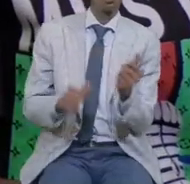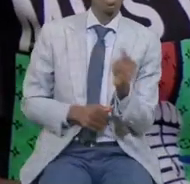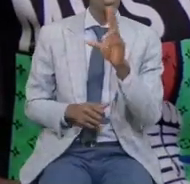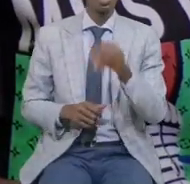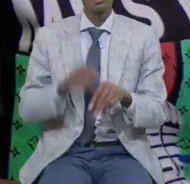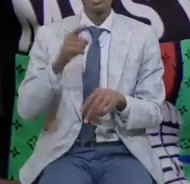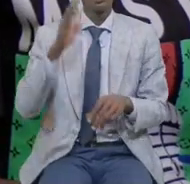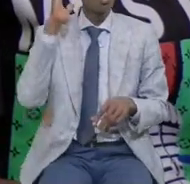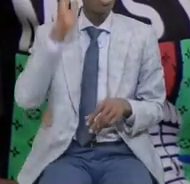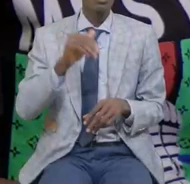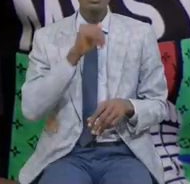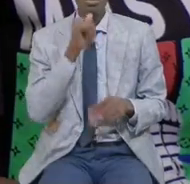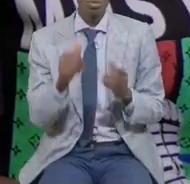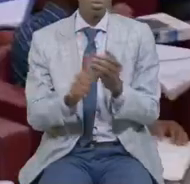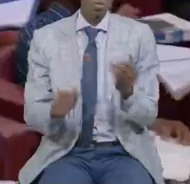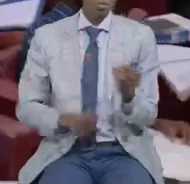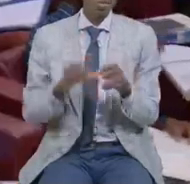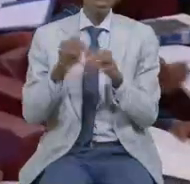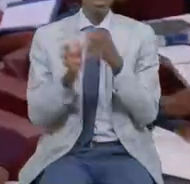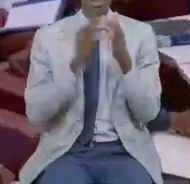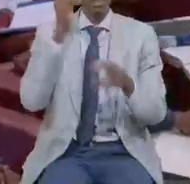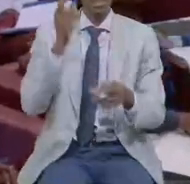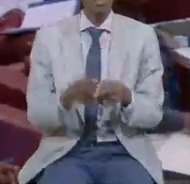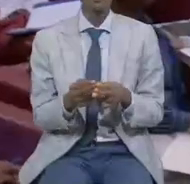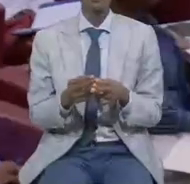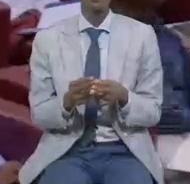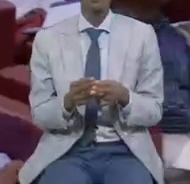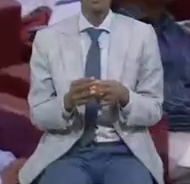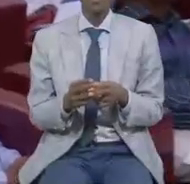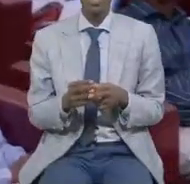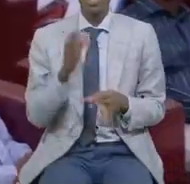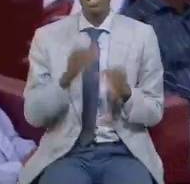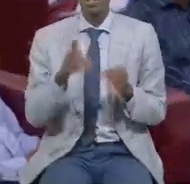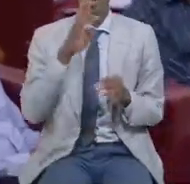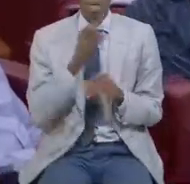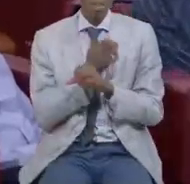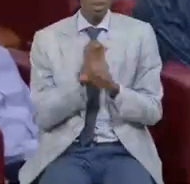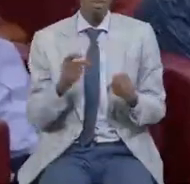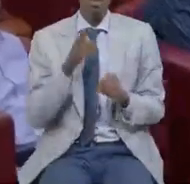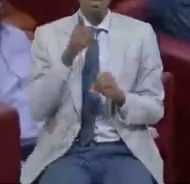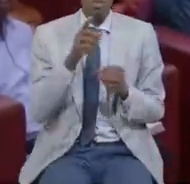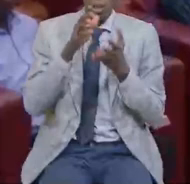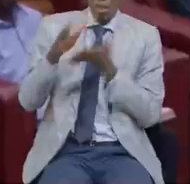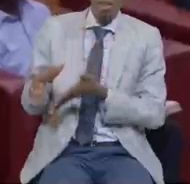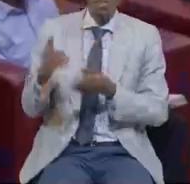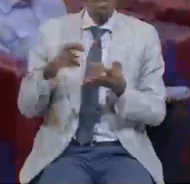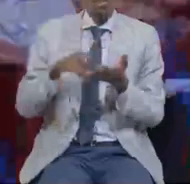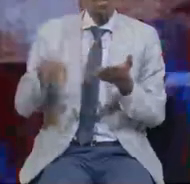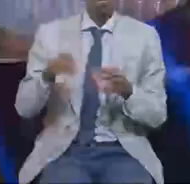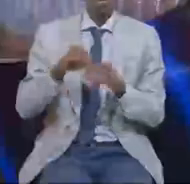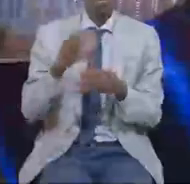Tu ne vas pas compromettre. Si tu es né de nouveau, et laisse le résultat dans la main de